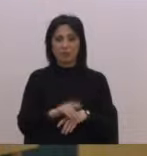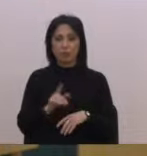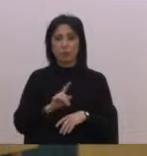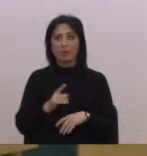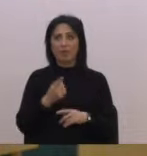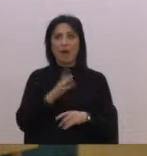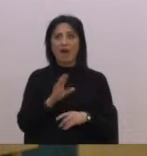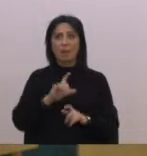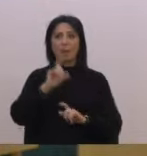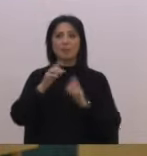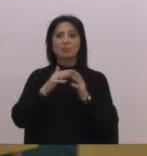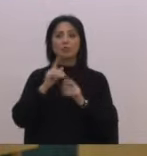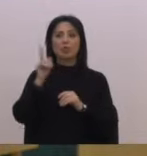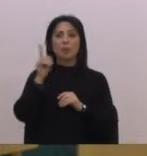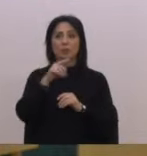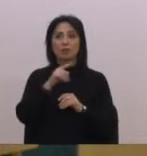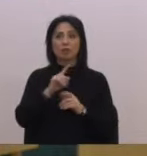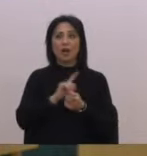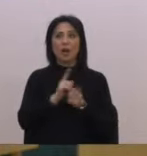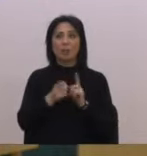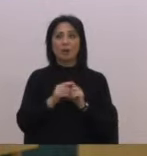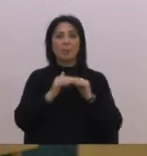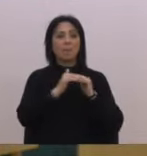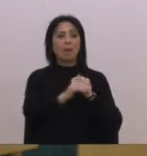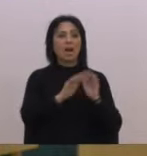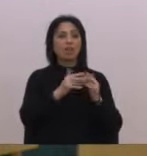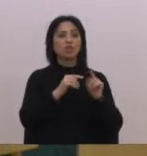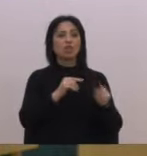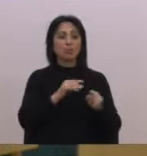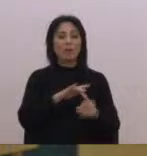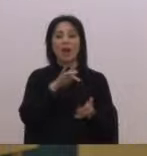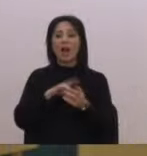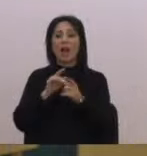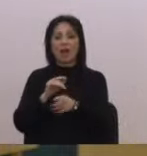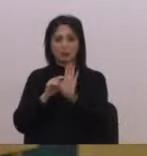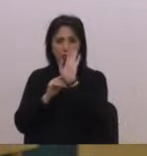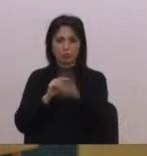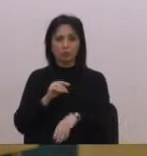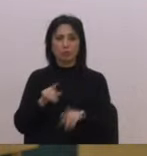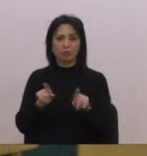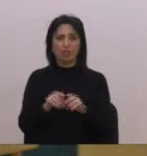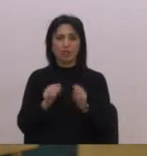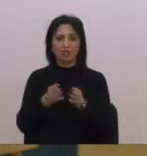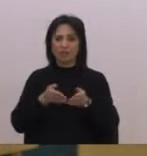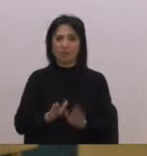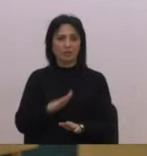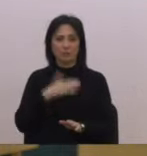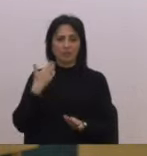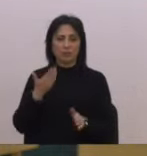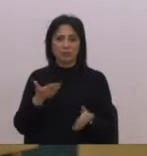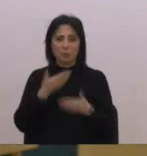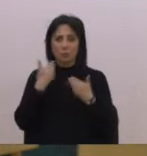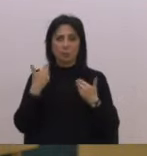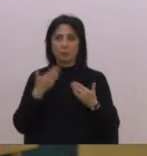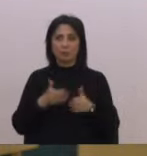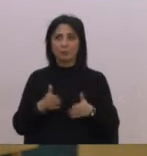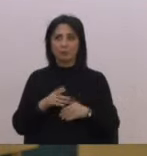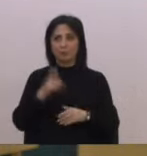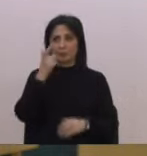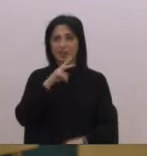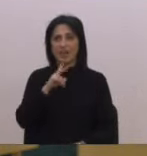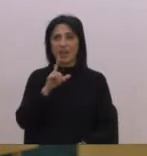არა მარტო თის სოფლებში, არამედ ბარის სოფლებში და ქალაქებშიც დადგა იგივე პრობლემა. ბატონო